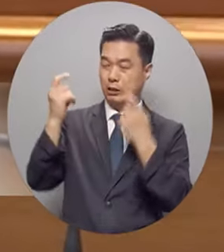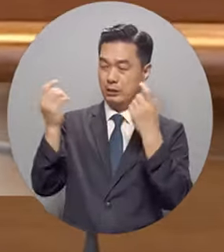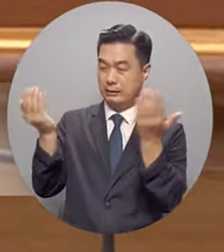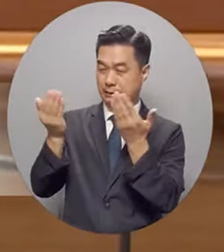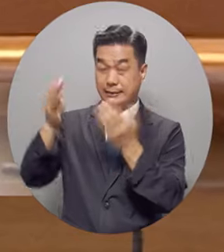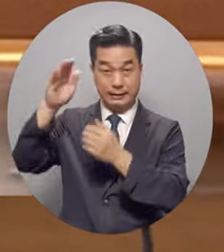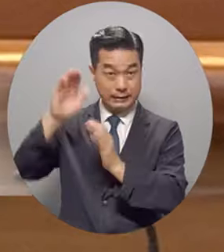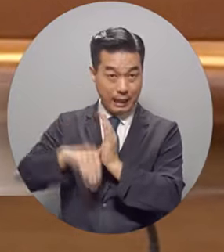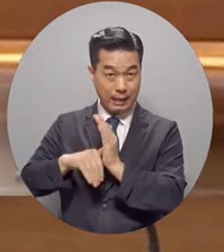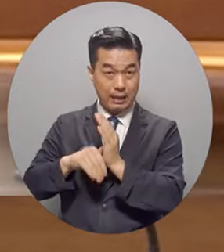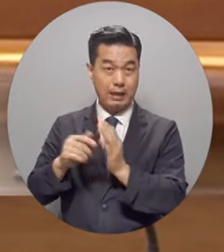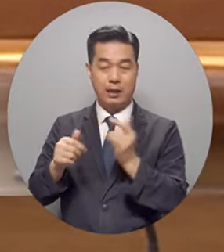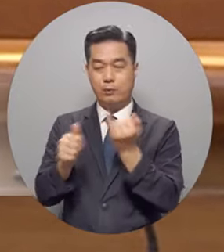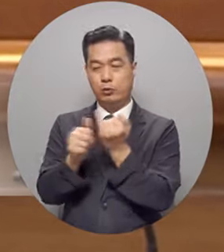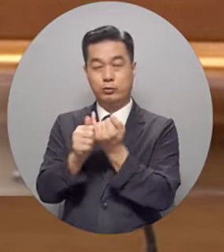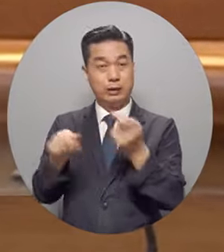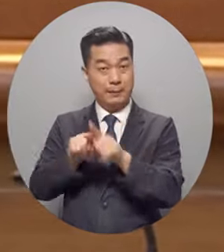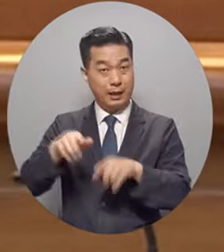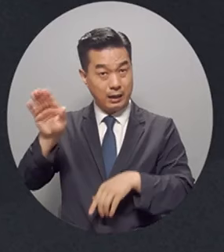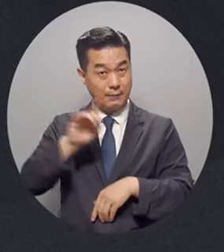두고선 거란도